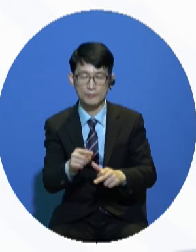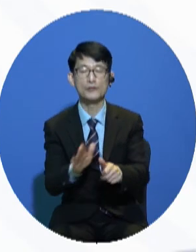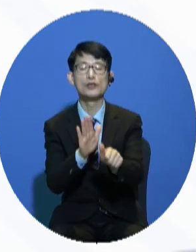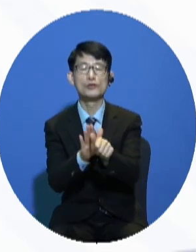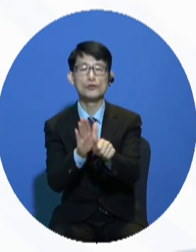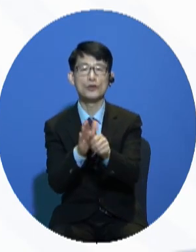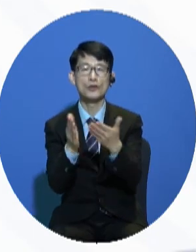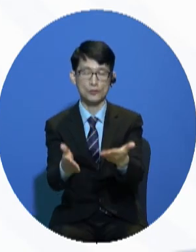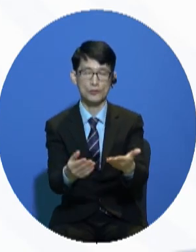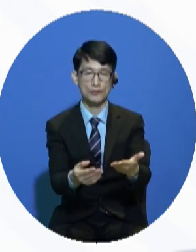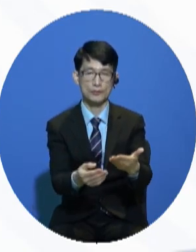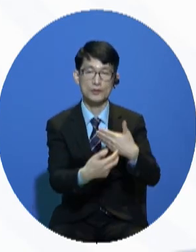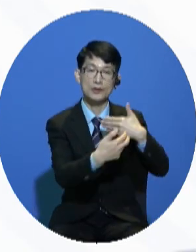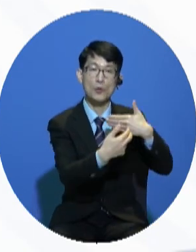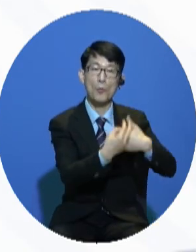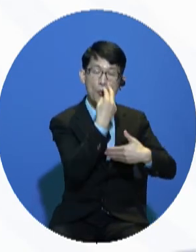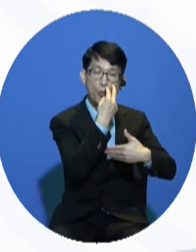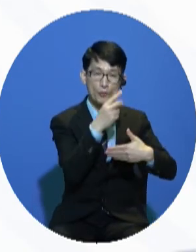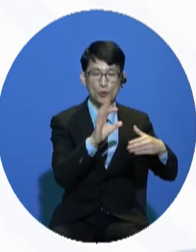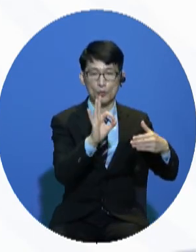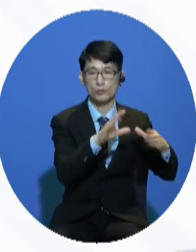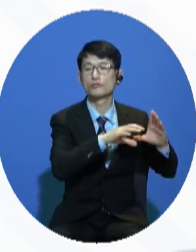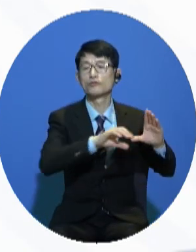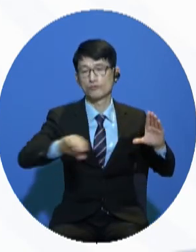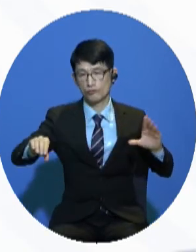시스템을 만들었습니다. 그래서 호주의 모든 국민들은